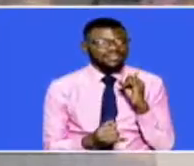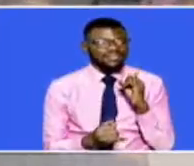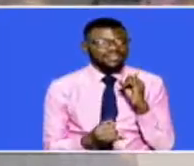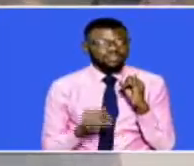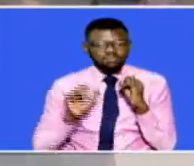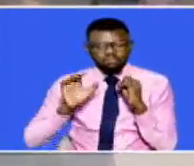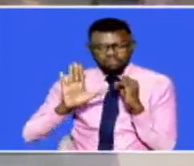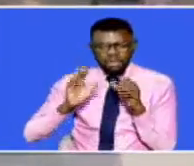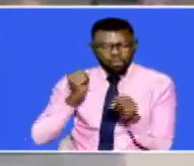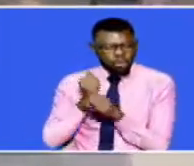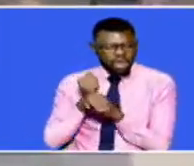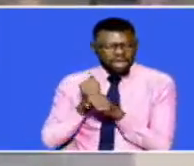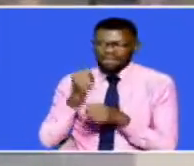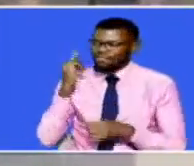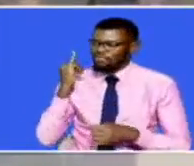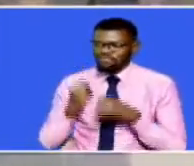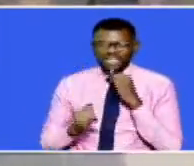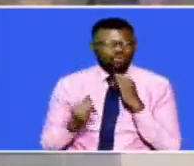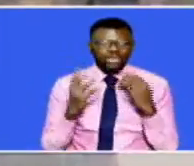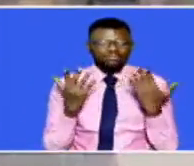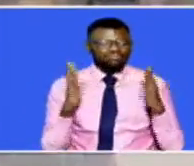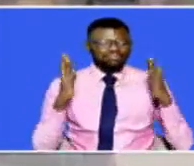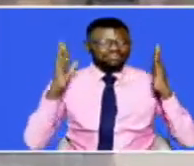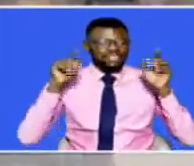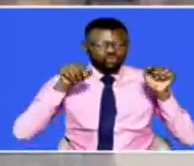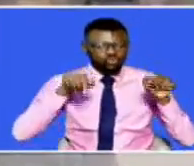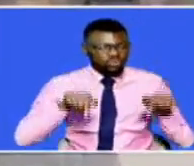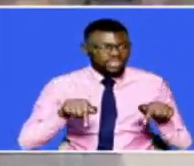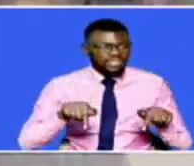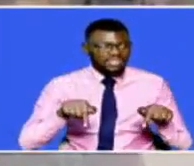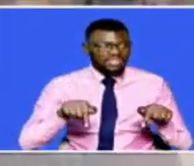muhula wake kama rais pale